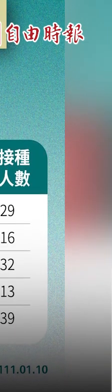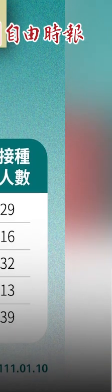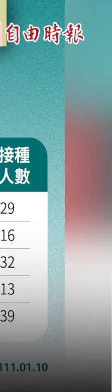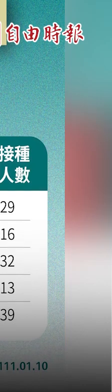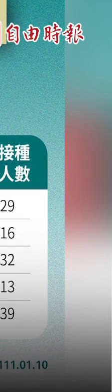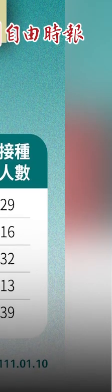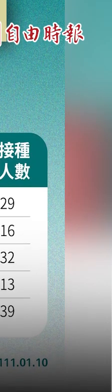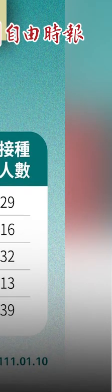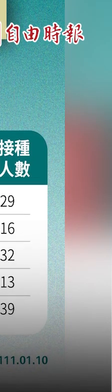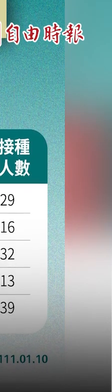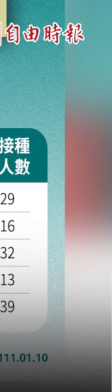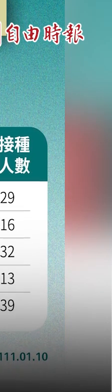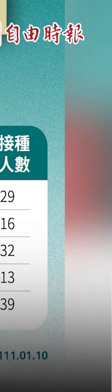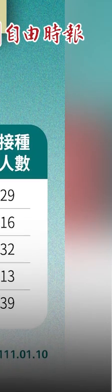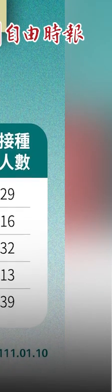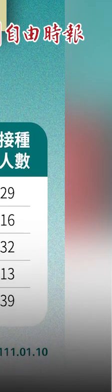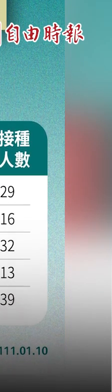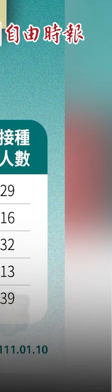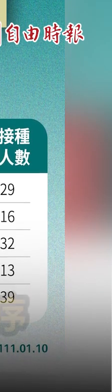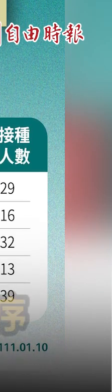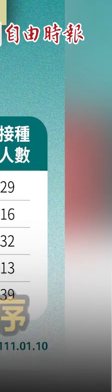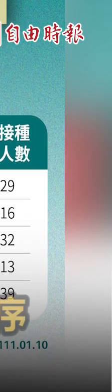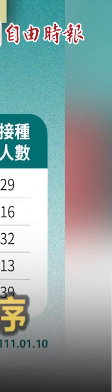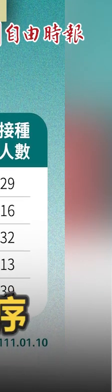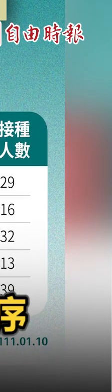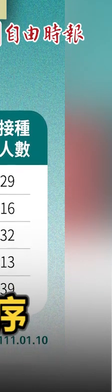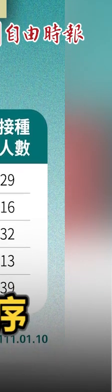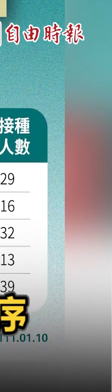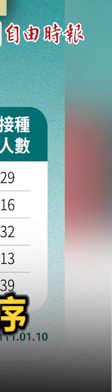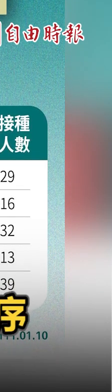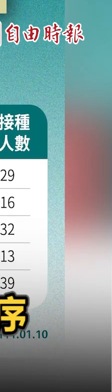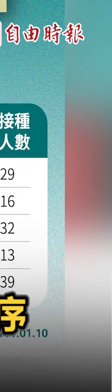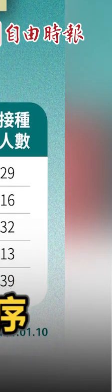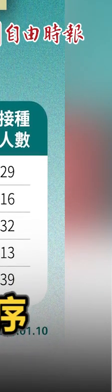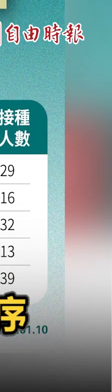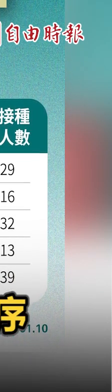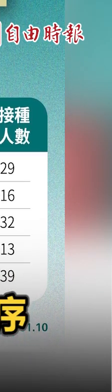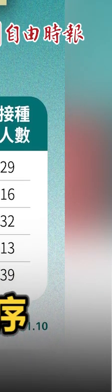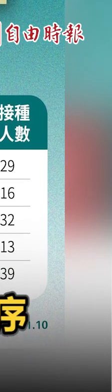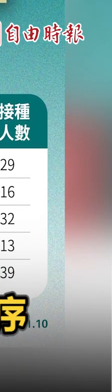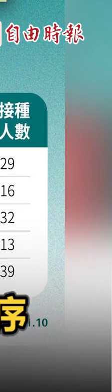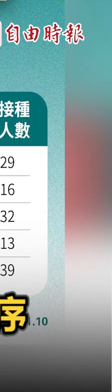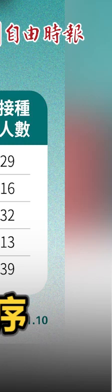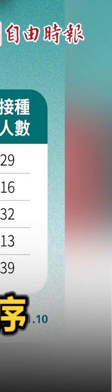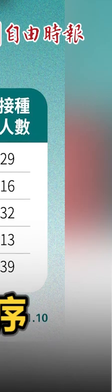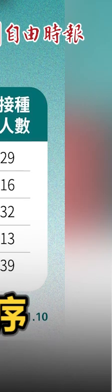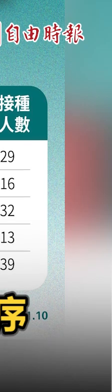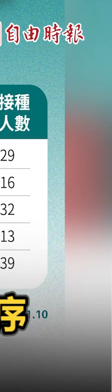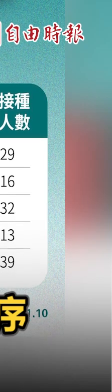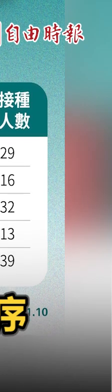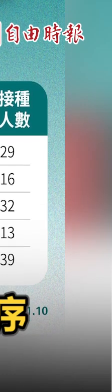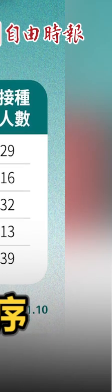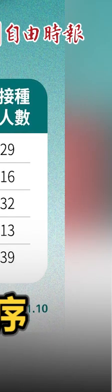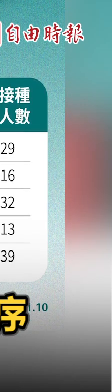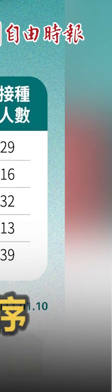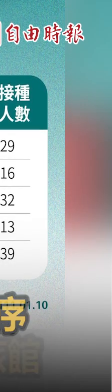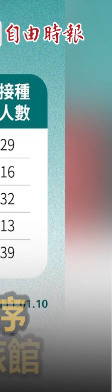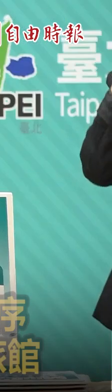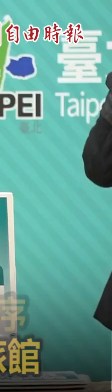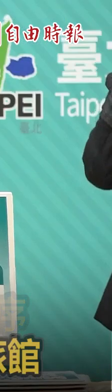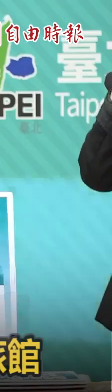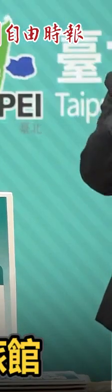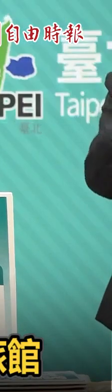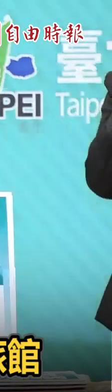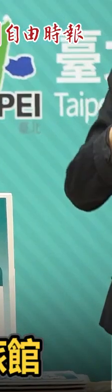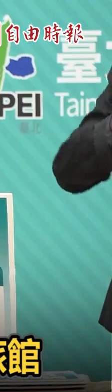台北市户籍人口哈，符合打第三剂的就110万，一下子太多了。要做这个命令的时候，要